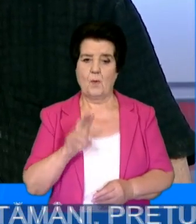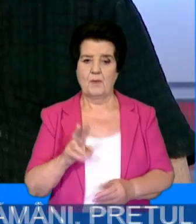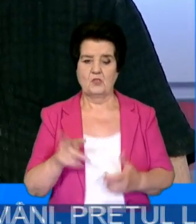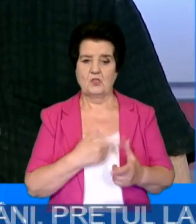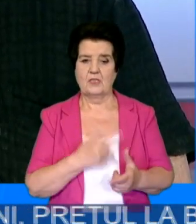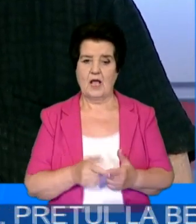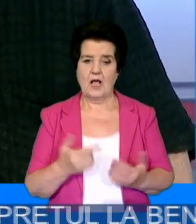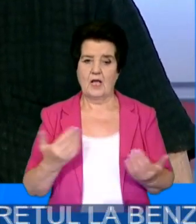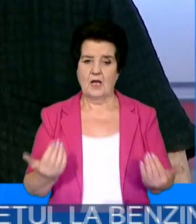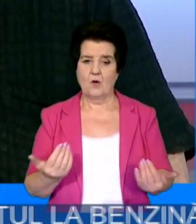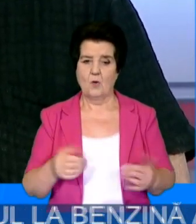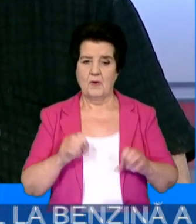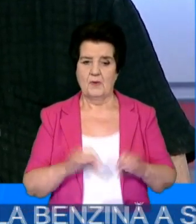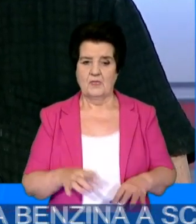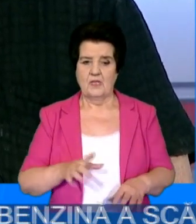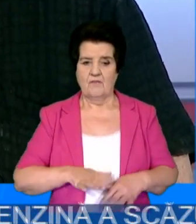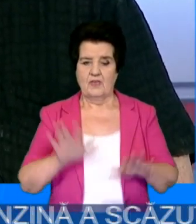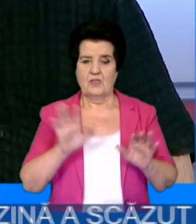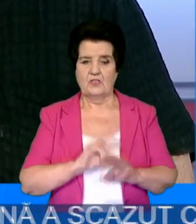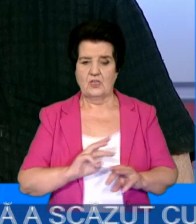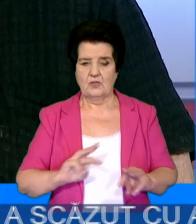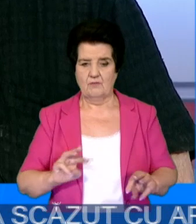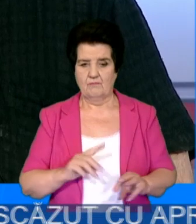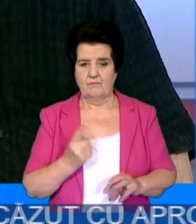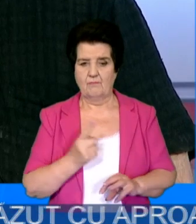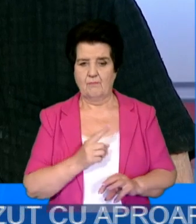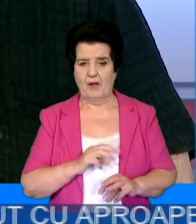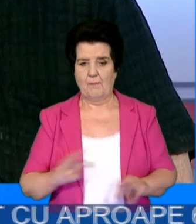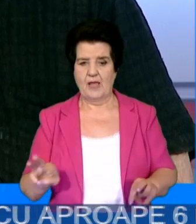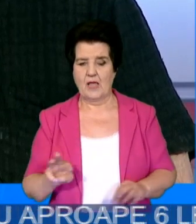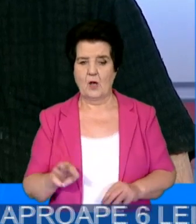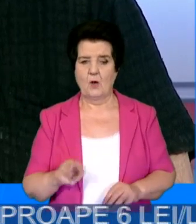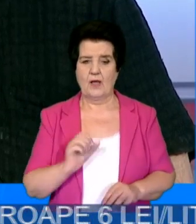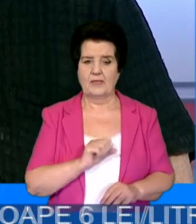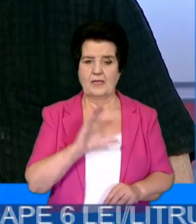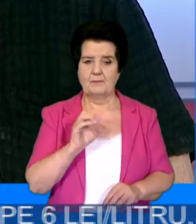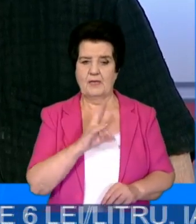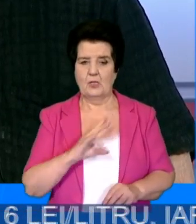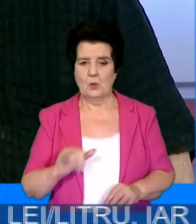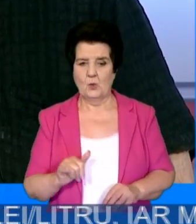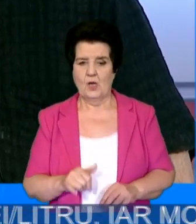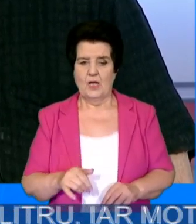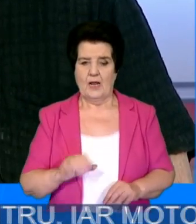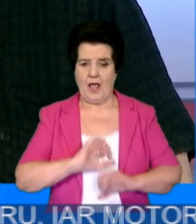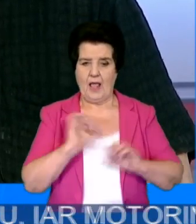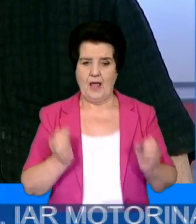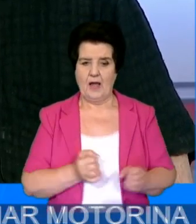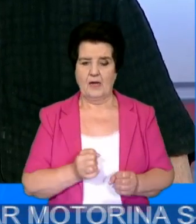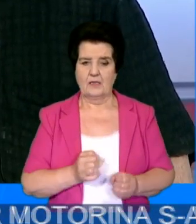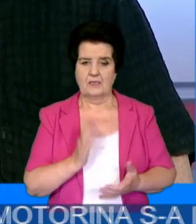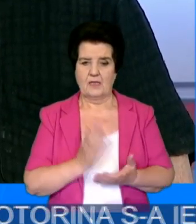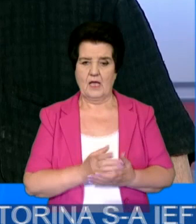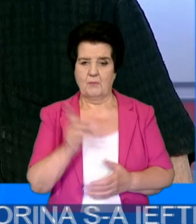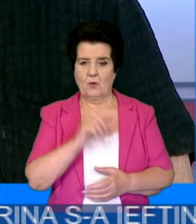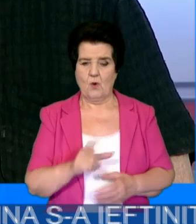măsurile anunțate astăzi de către vicepremierul Andrei Spânu sunt suficiente pentru ca la iarnă cetățenii să aibă gaze